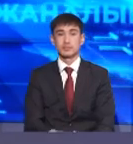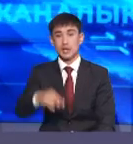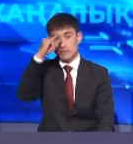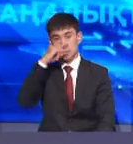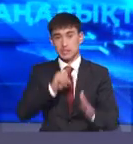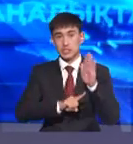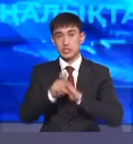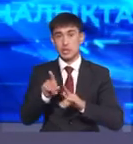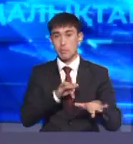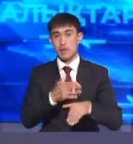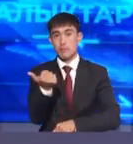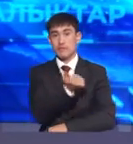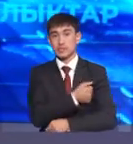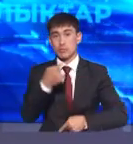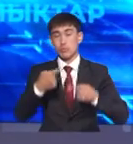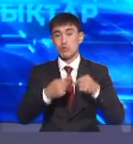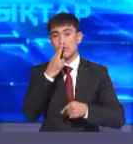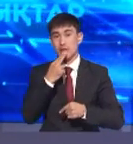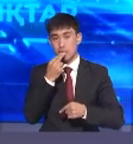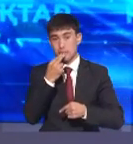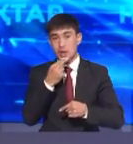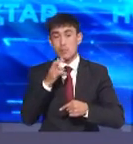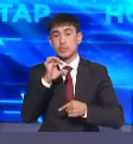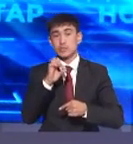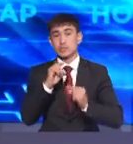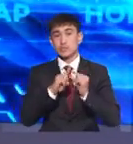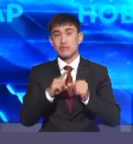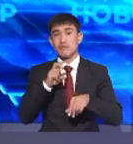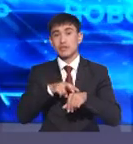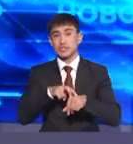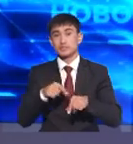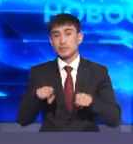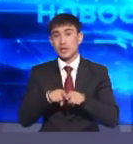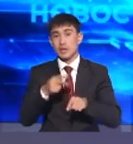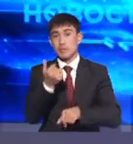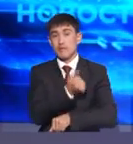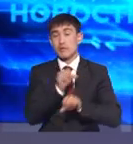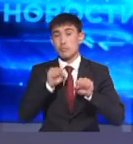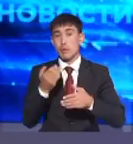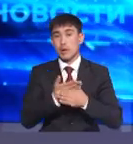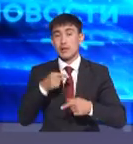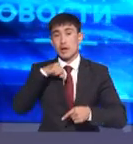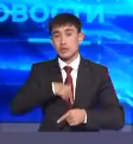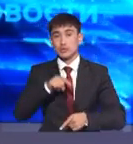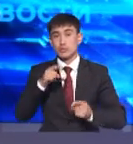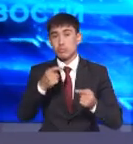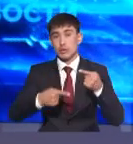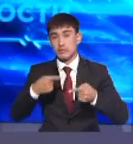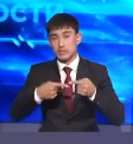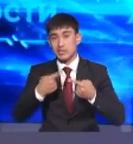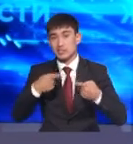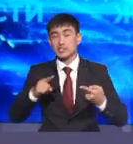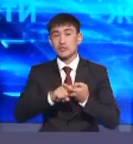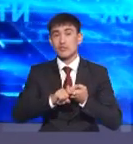В Казахстане началась кампания по вакцинации против гриппа. По словам врачей, именно прививка помогает организму бороться с